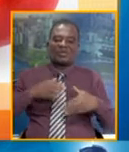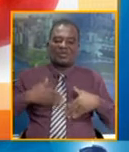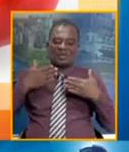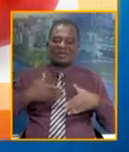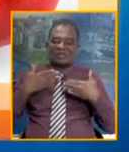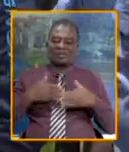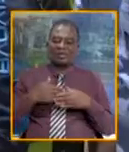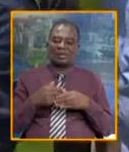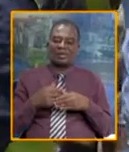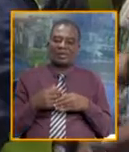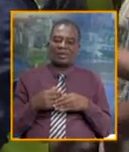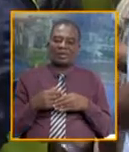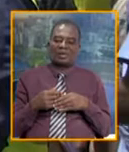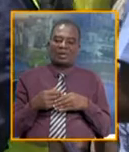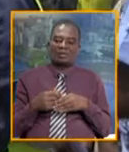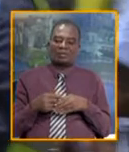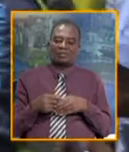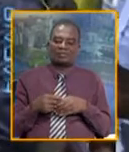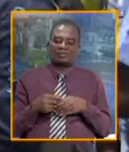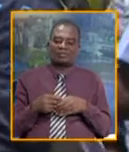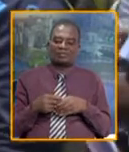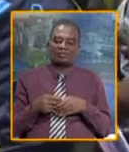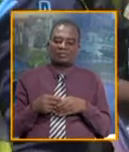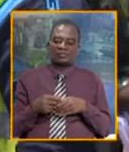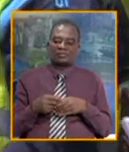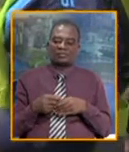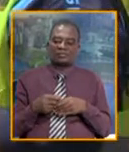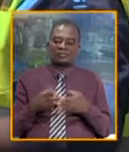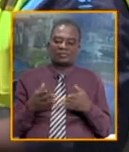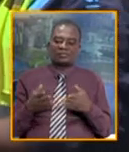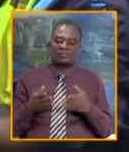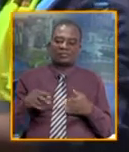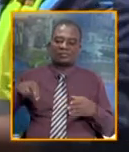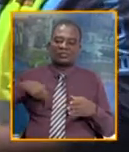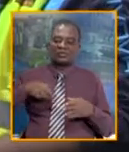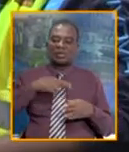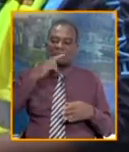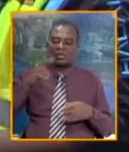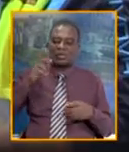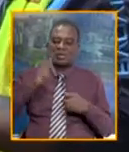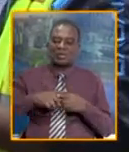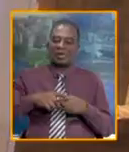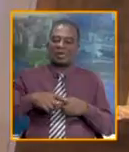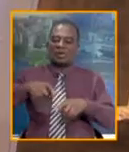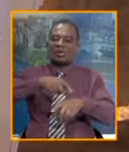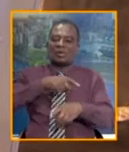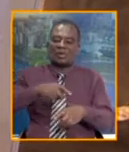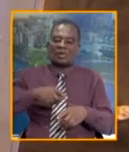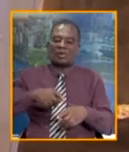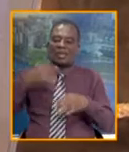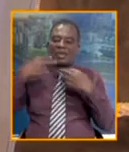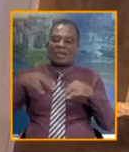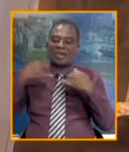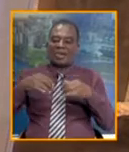Nous sommes en train de construire en ce moment à une longueur de 24 mètres. Une